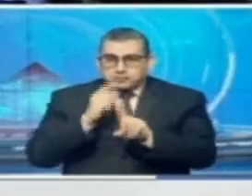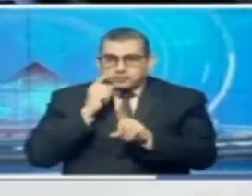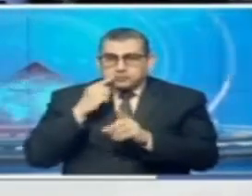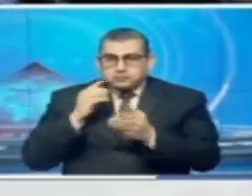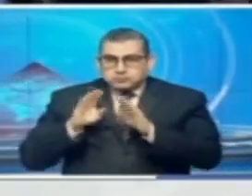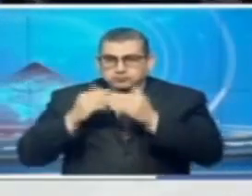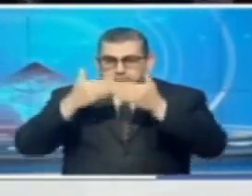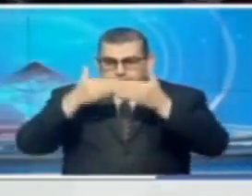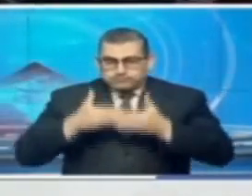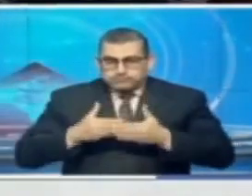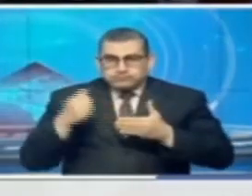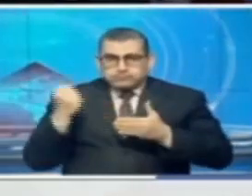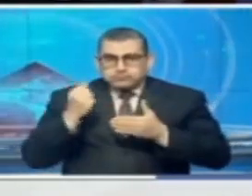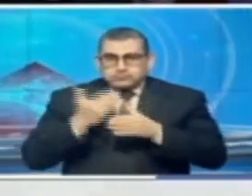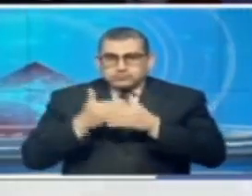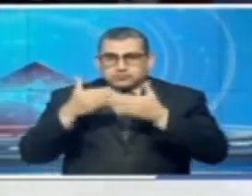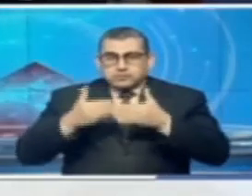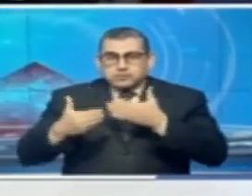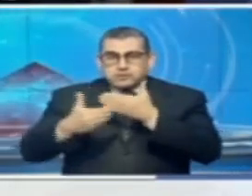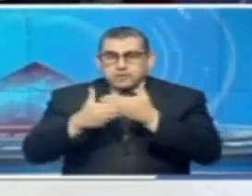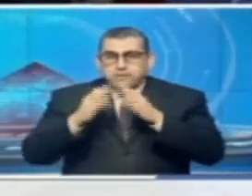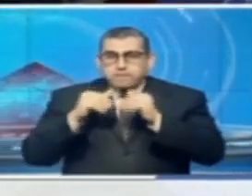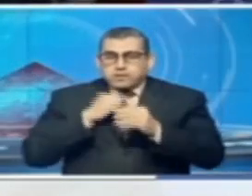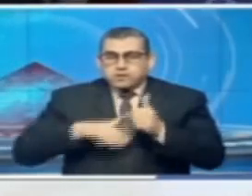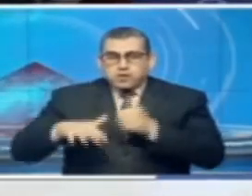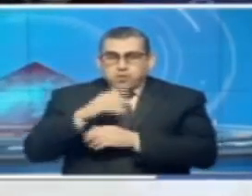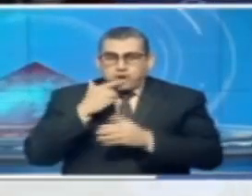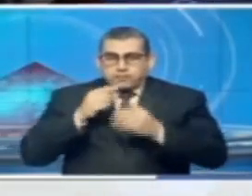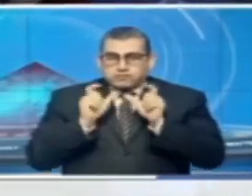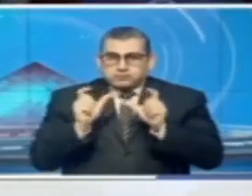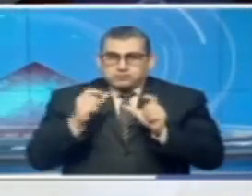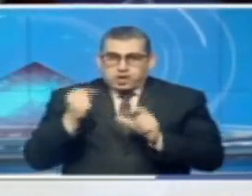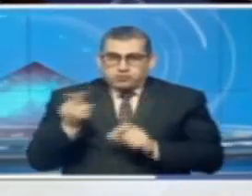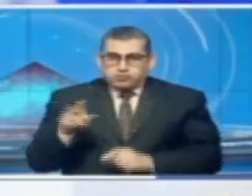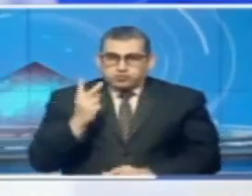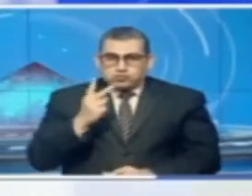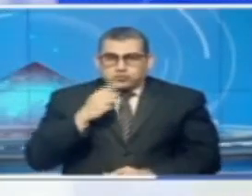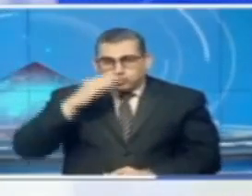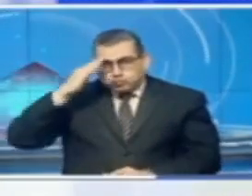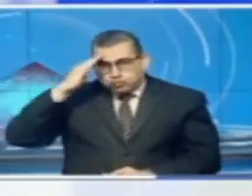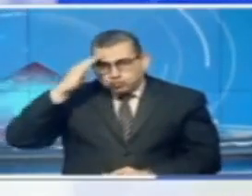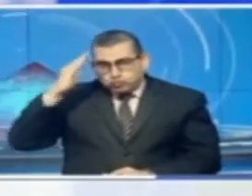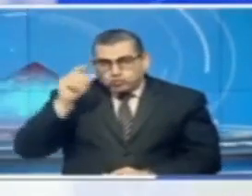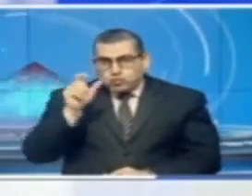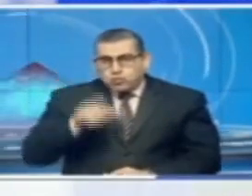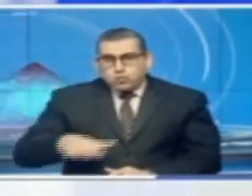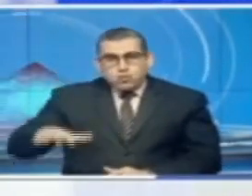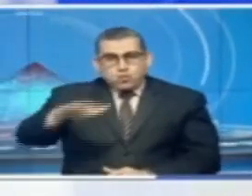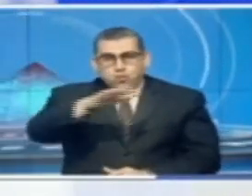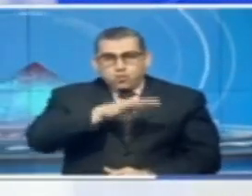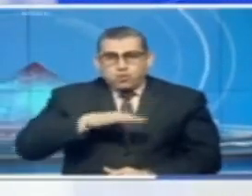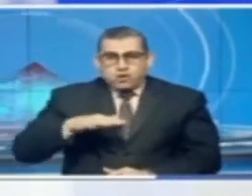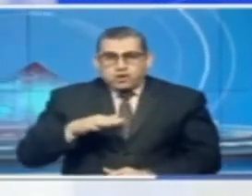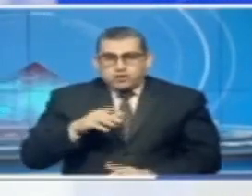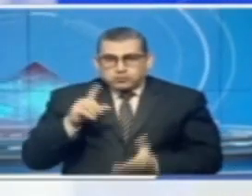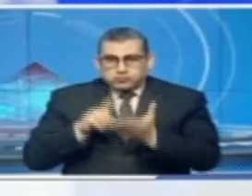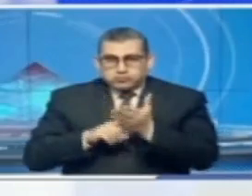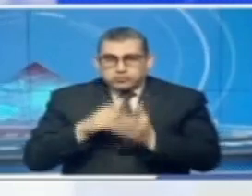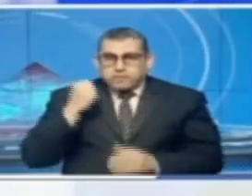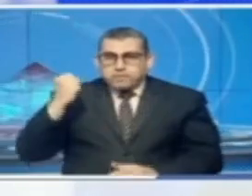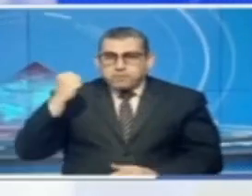المنيع لحماية الوطن من كل شر، تحية لهم جميعا على